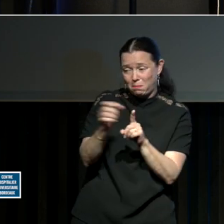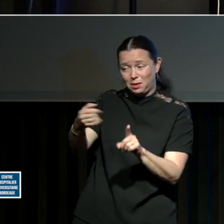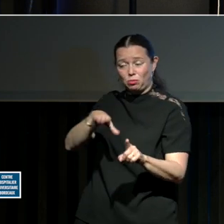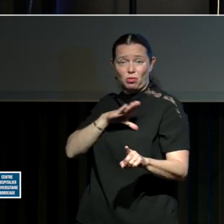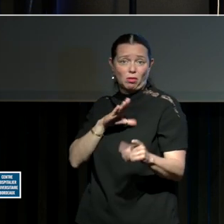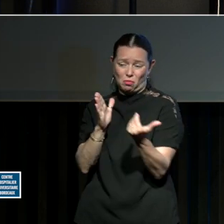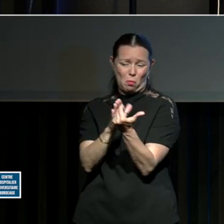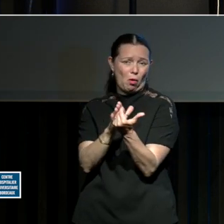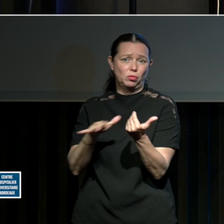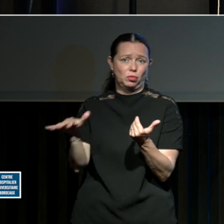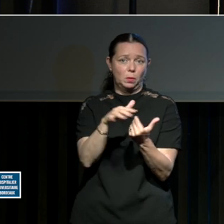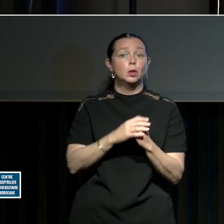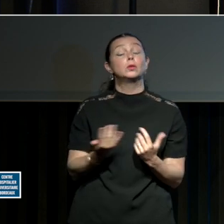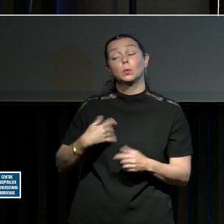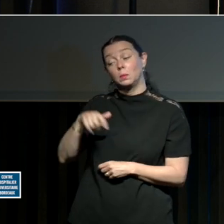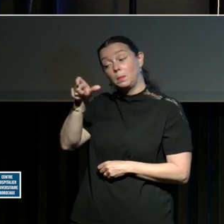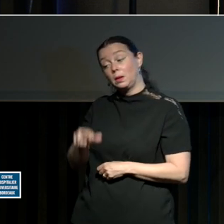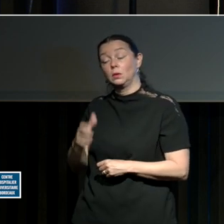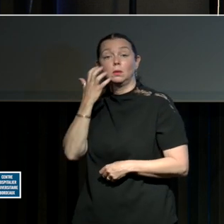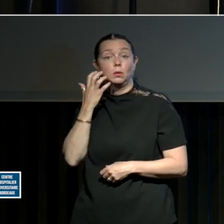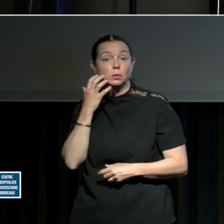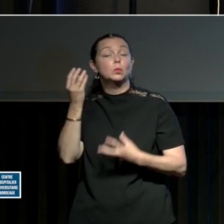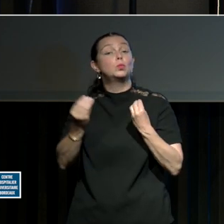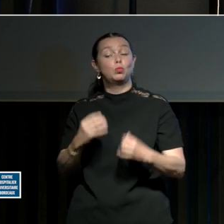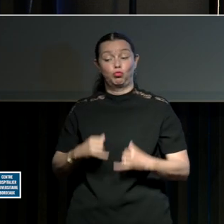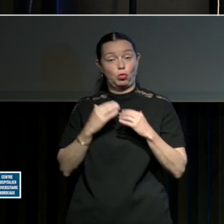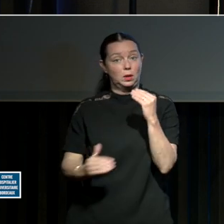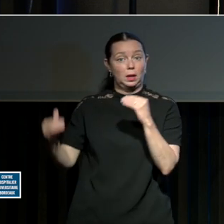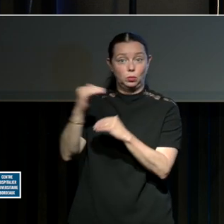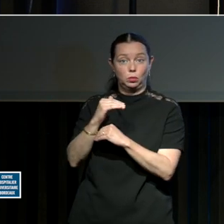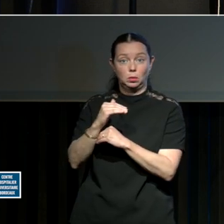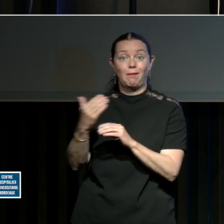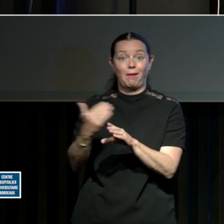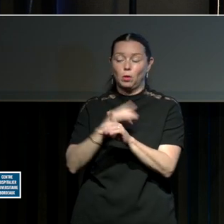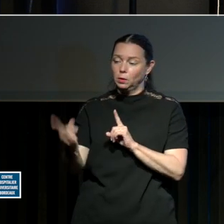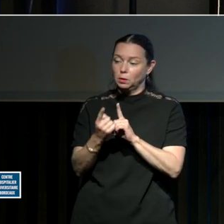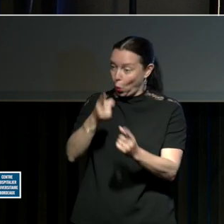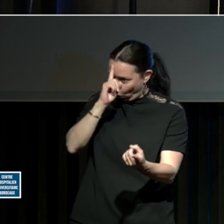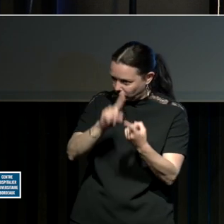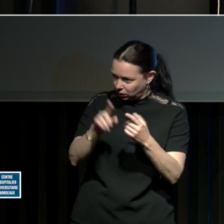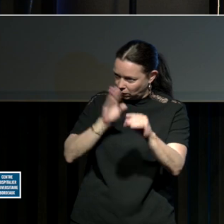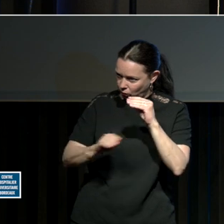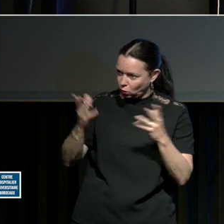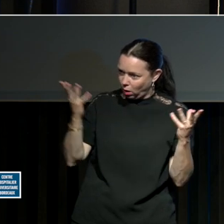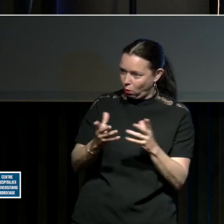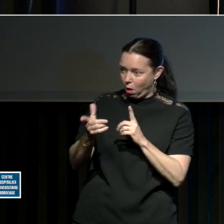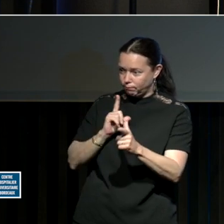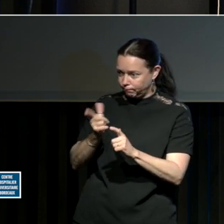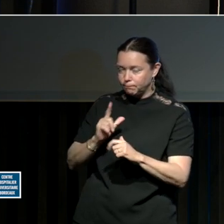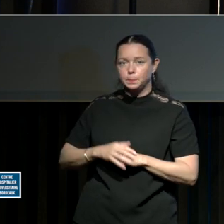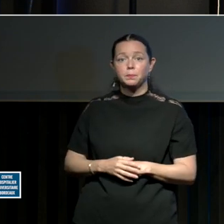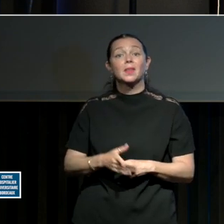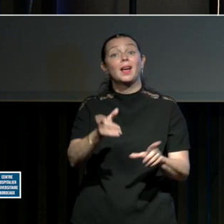définir avec l'adolescent ou le jeune adulte les objectifs du soin. Et ce qu'il faut savoir, c'est que l'arrêt